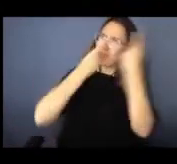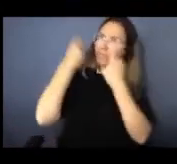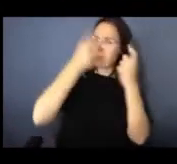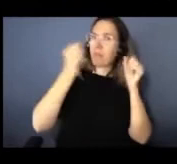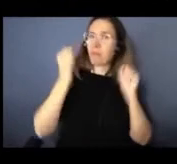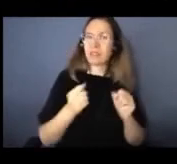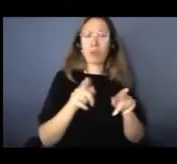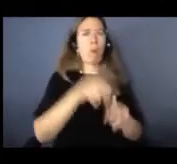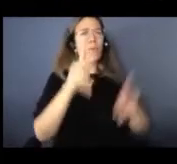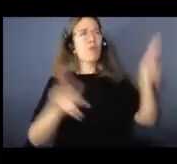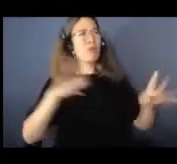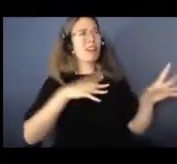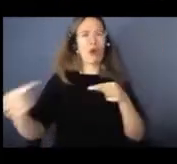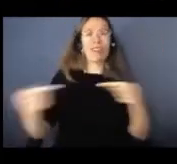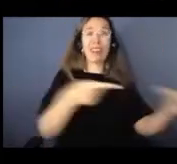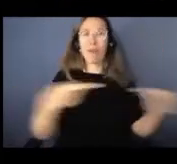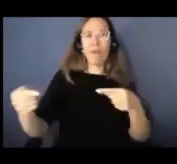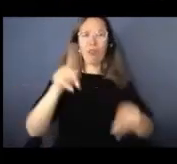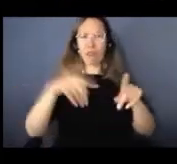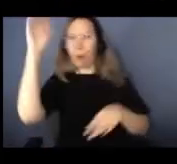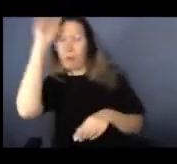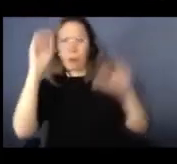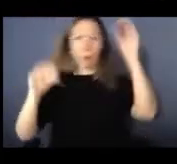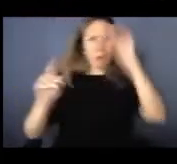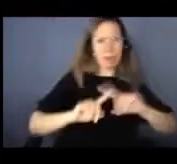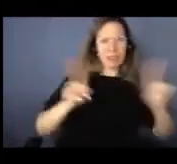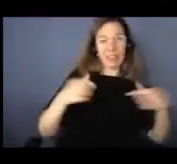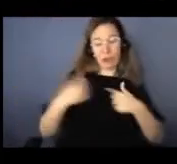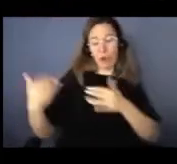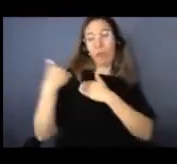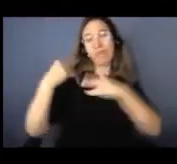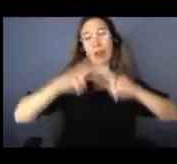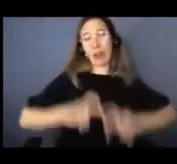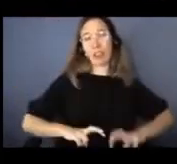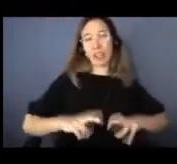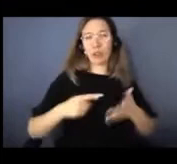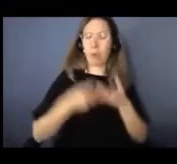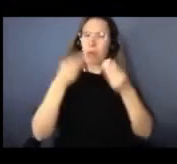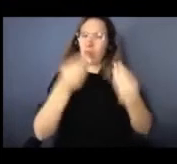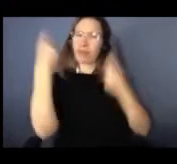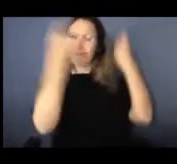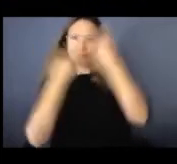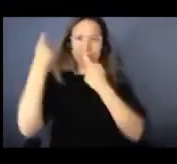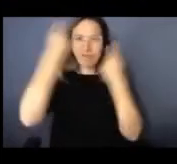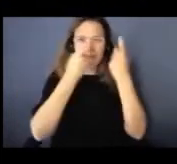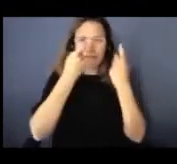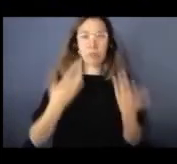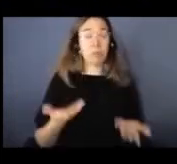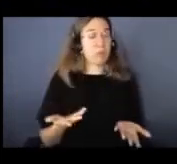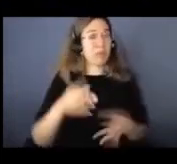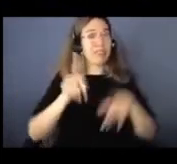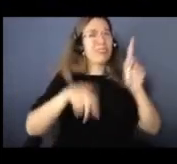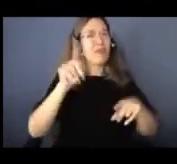débat public, et donc c'est ce que j'essaie de faire avec la recherche que je vous partage aujourd'hui. Parce qu'on l'oublie peut-être,